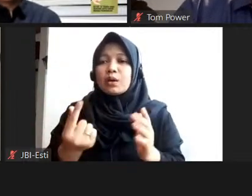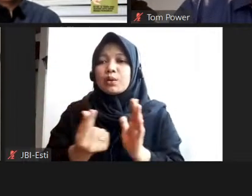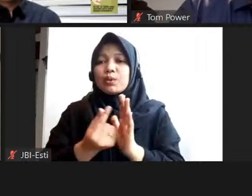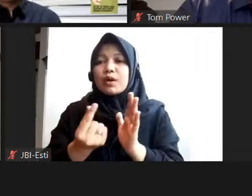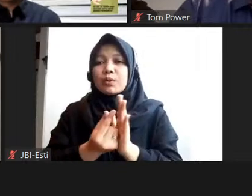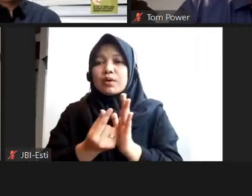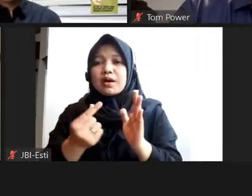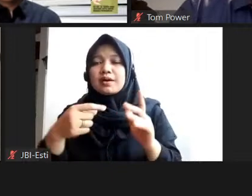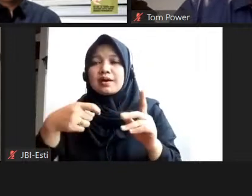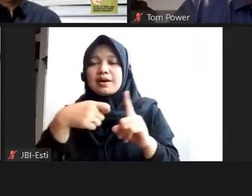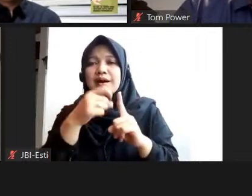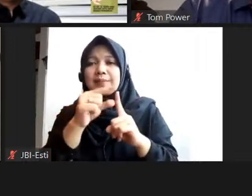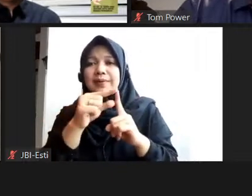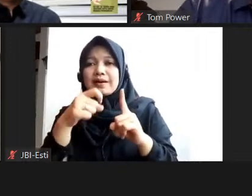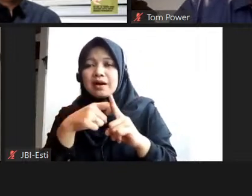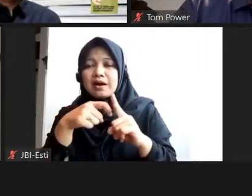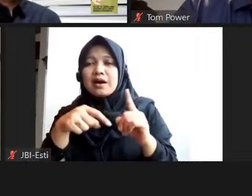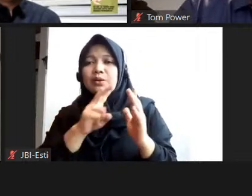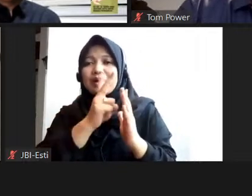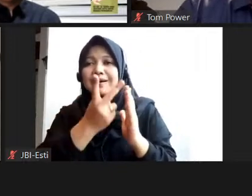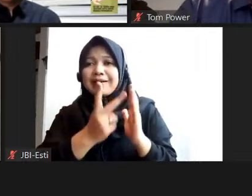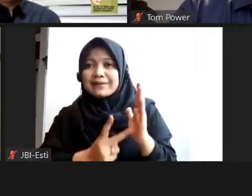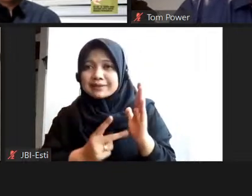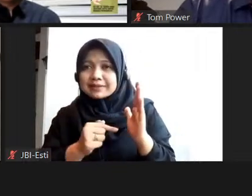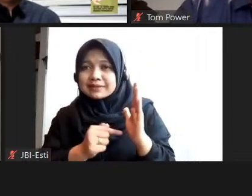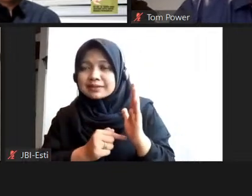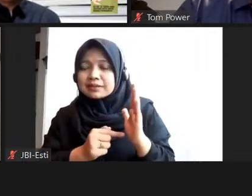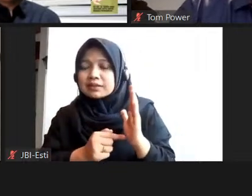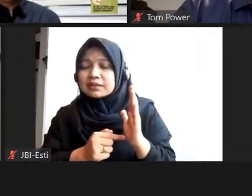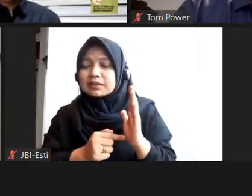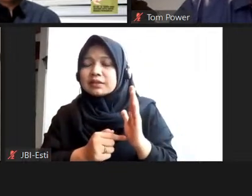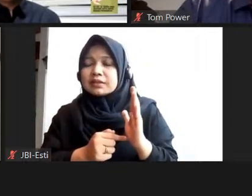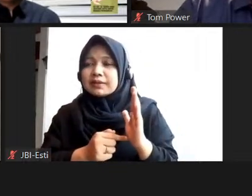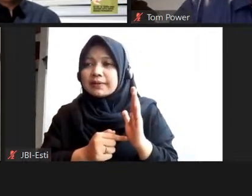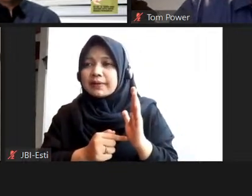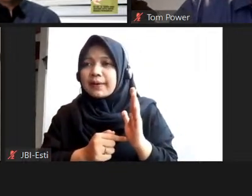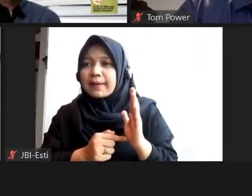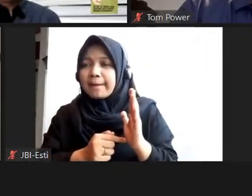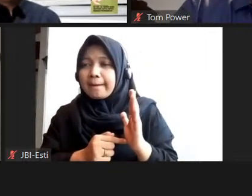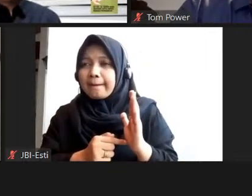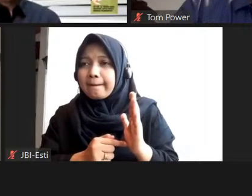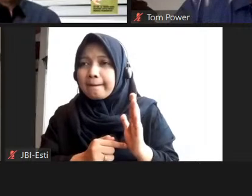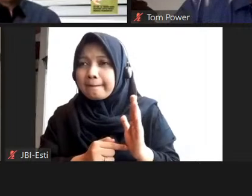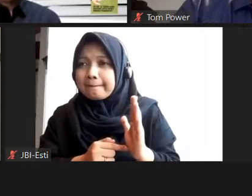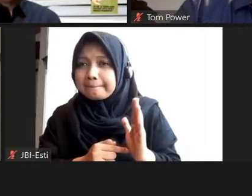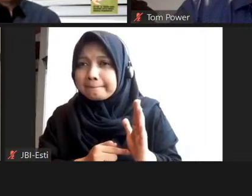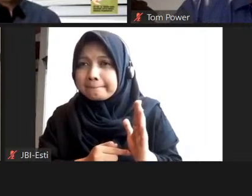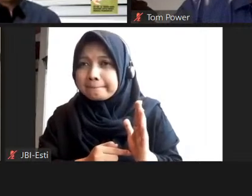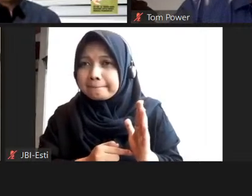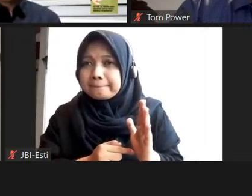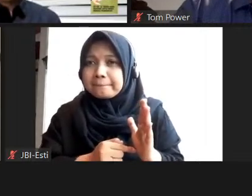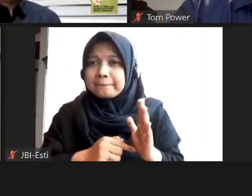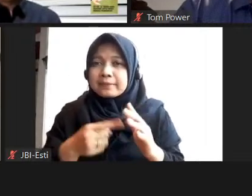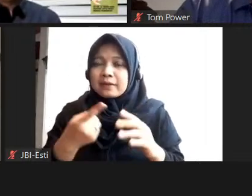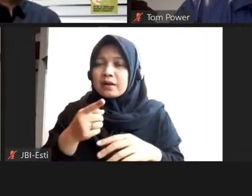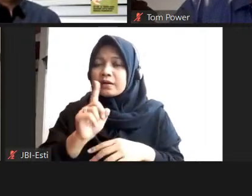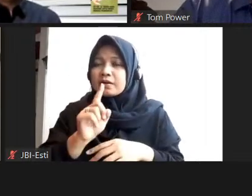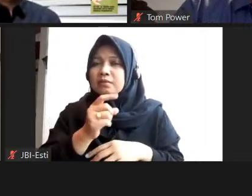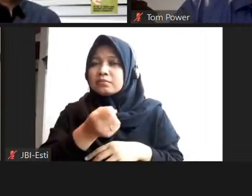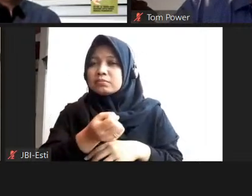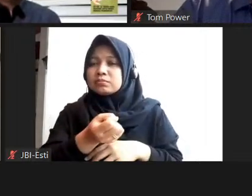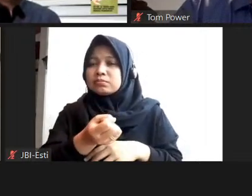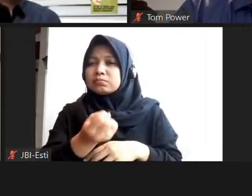dan bahkan menggiring ya opini bahwa di KPK banyak kelompok Taliban.